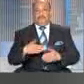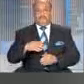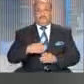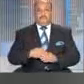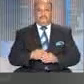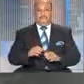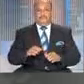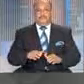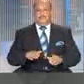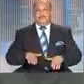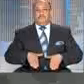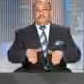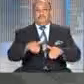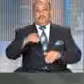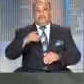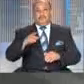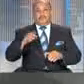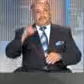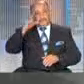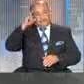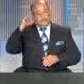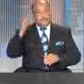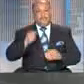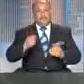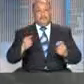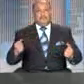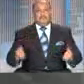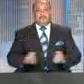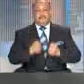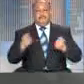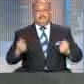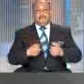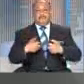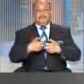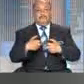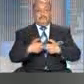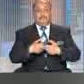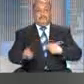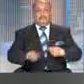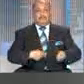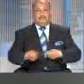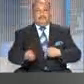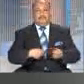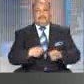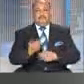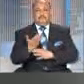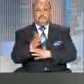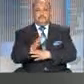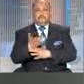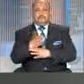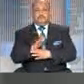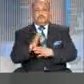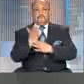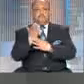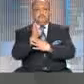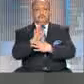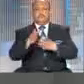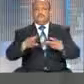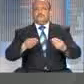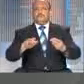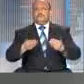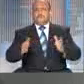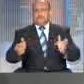مهرجان التسوق هذه الأيام تظاهرة تجارية ولئن تعددت المعروضات فيها وتنوعت فإن الآراء تباينت